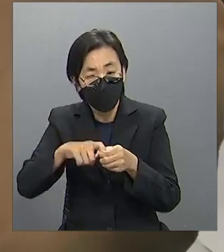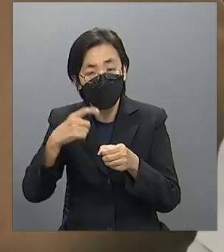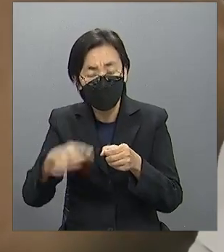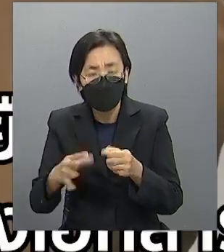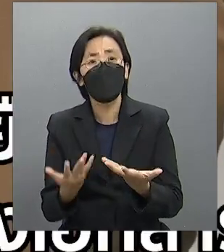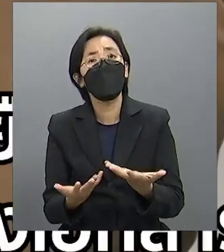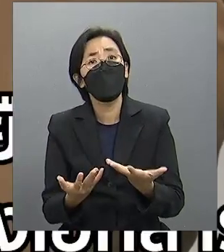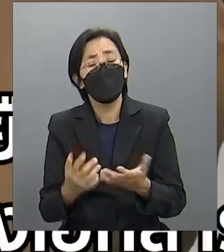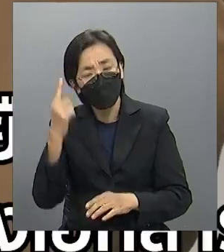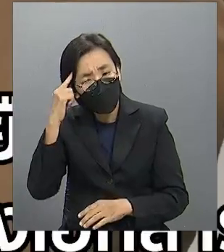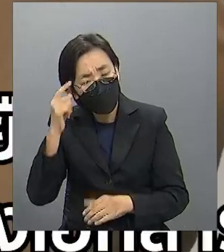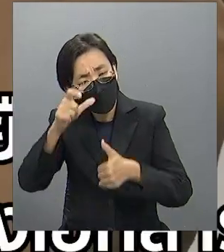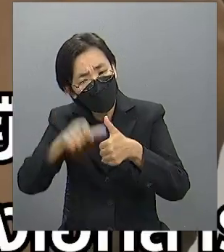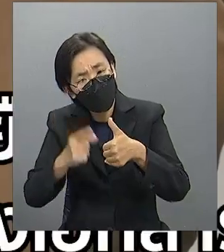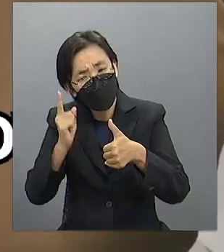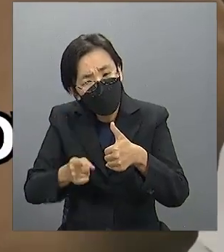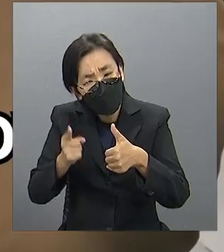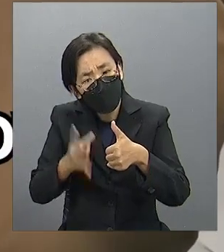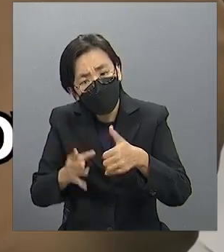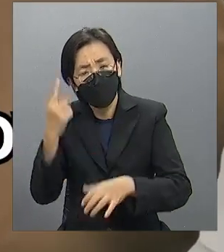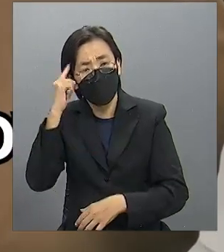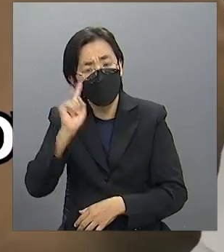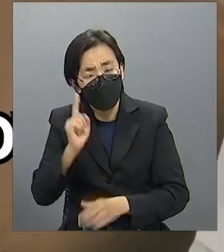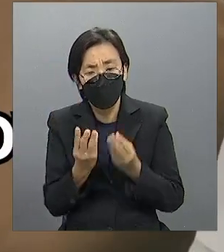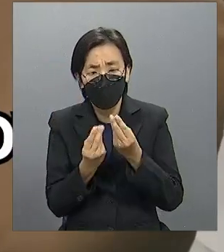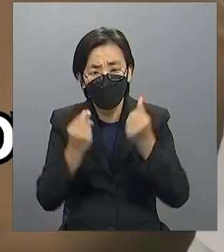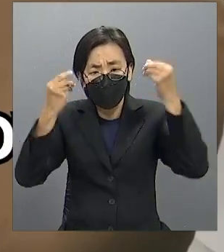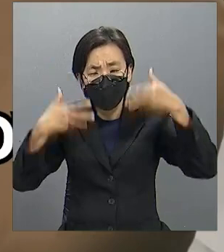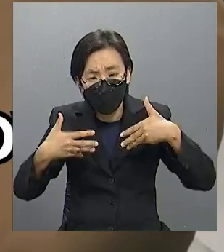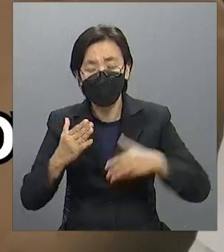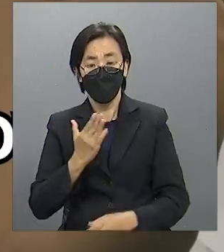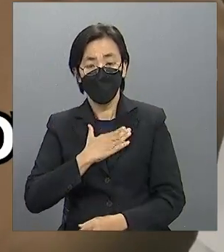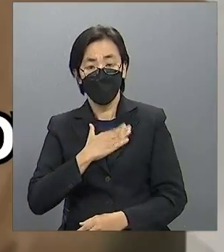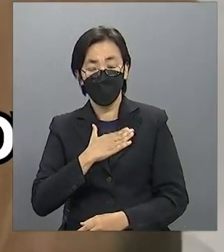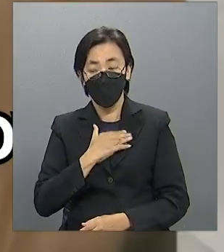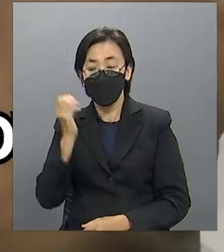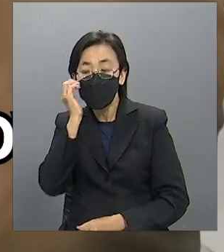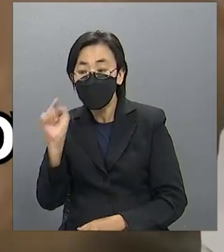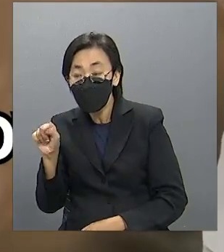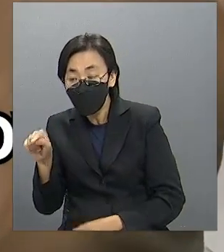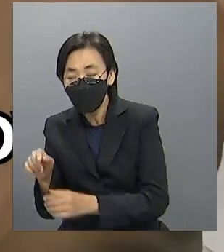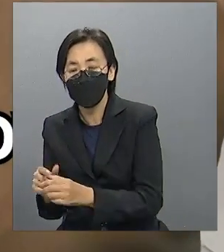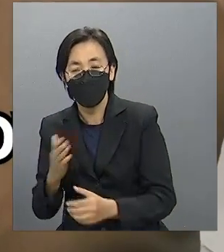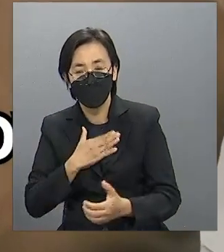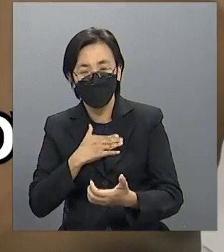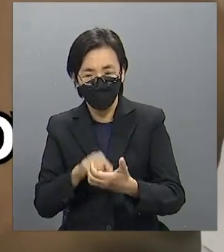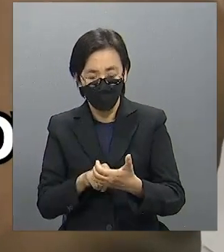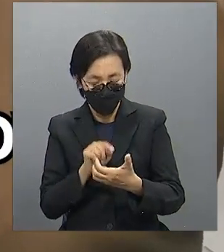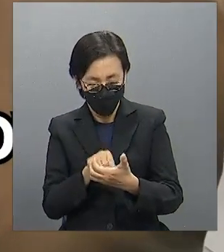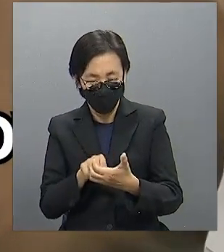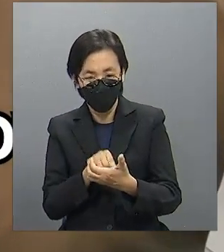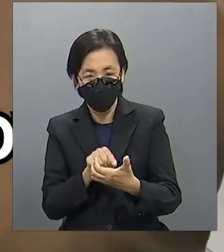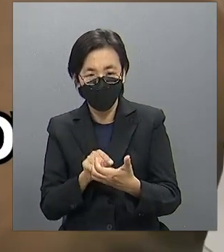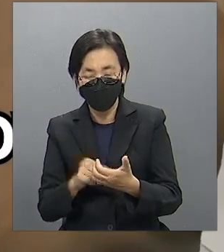anไจะต้องแ้งเล็กบัดไม้? y toiผมเอาโทรสนคของคอหรอวผมเอาโทรสนคุ Ärแล้บอกว่า ...ไปแ้งแนคุวรร